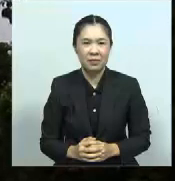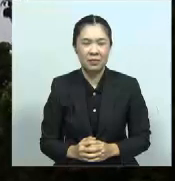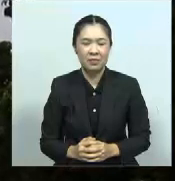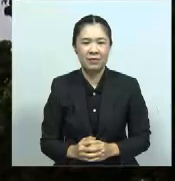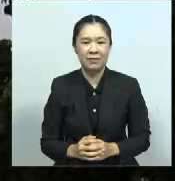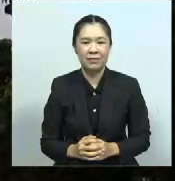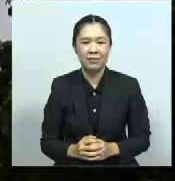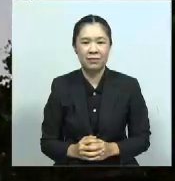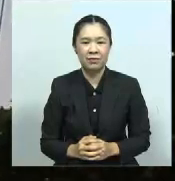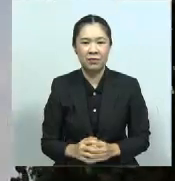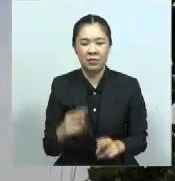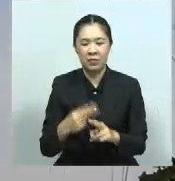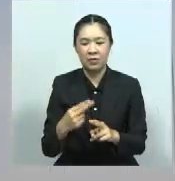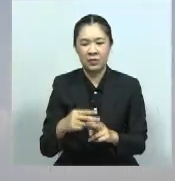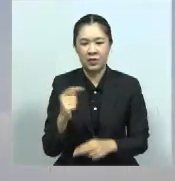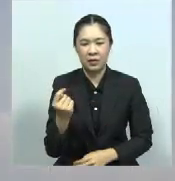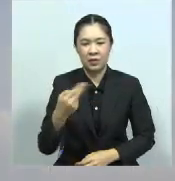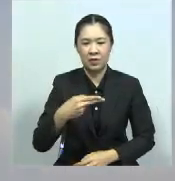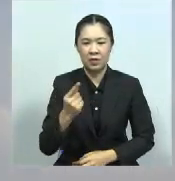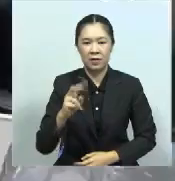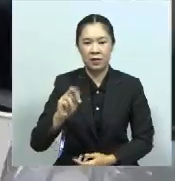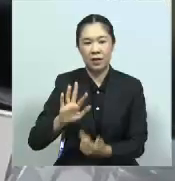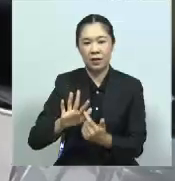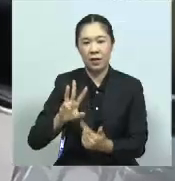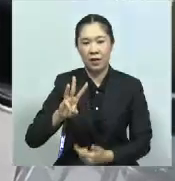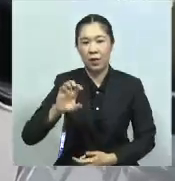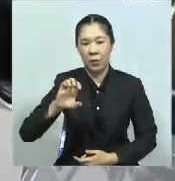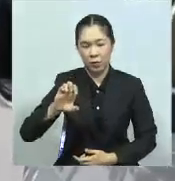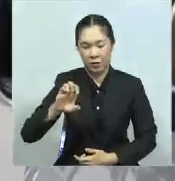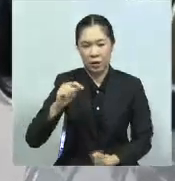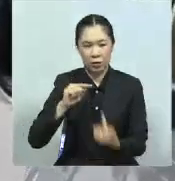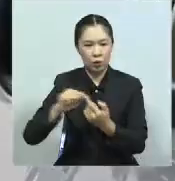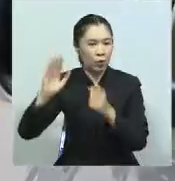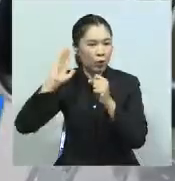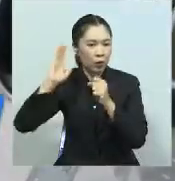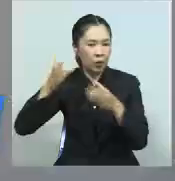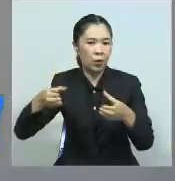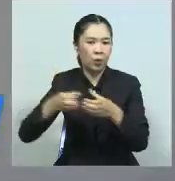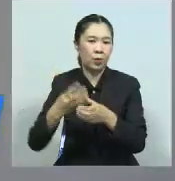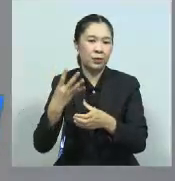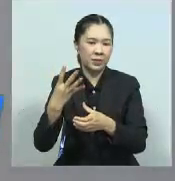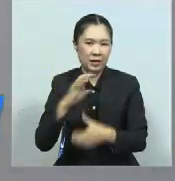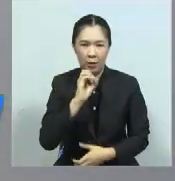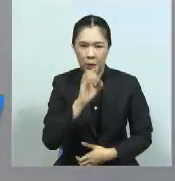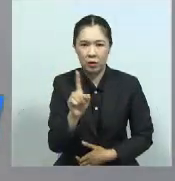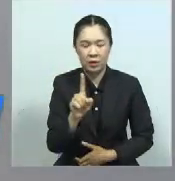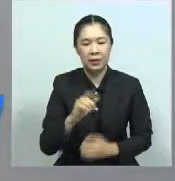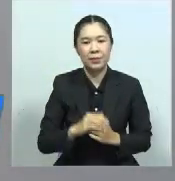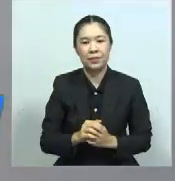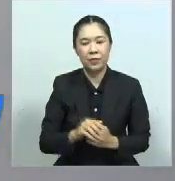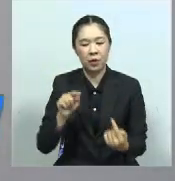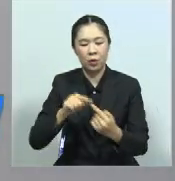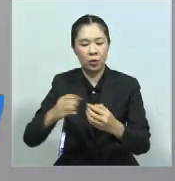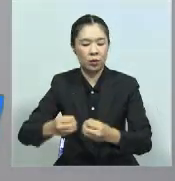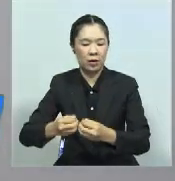ทางด้านของพันเอกธนาวีสุวรรณรัตน์นะคะรองโฆษกกองอำนวยการรักษาความมั่นคงภายในภาค4ส่วนหน้าก็บอกว่าเหตุลอบวาง